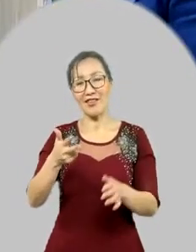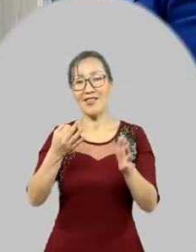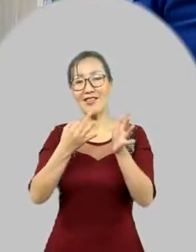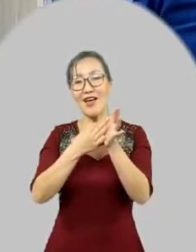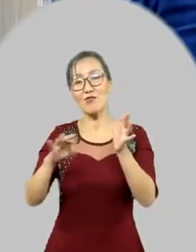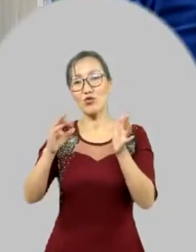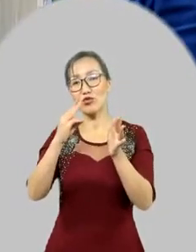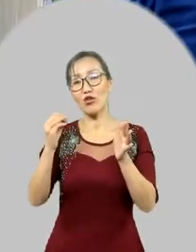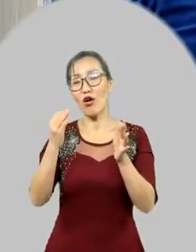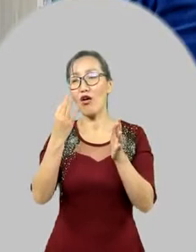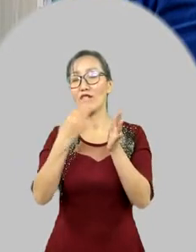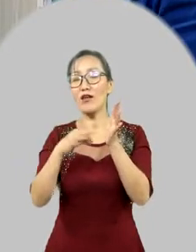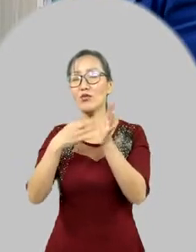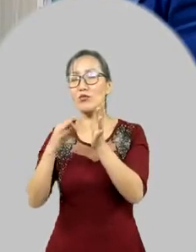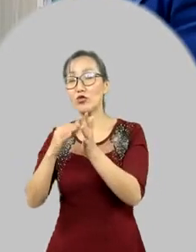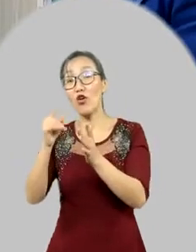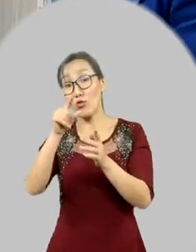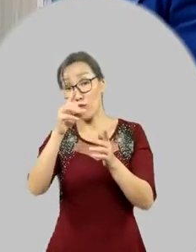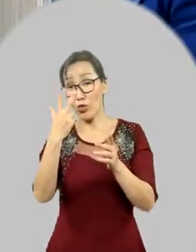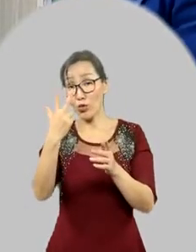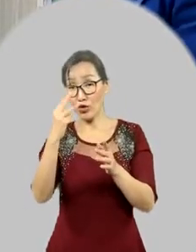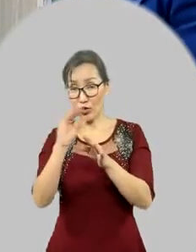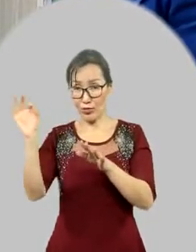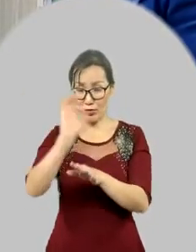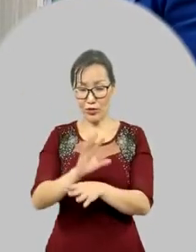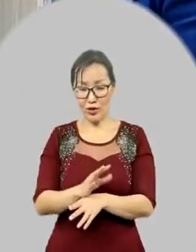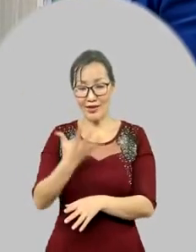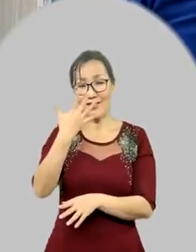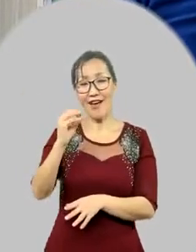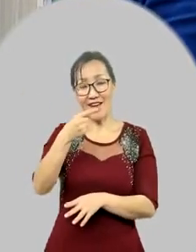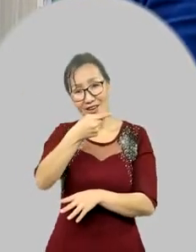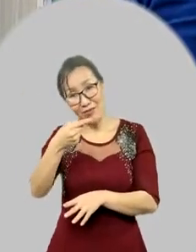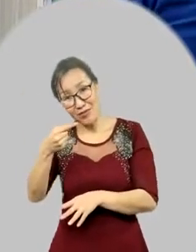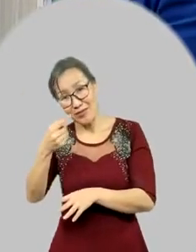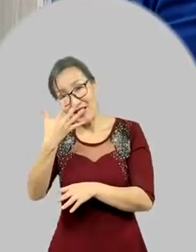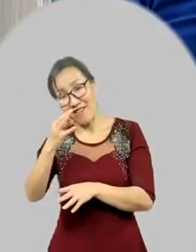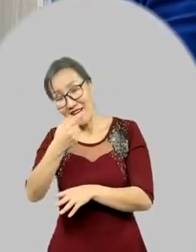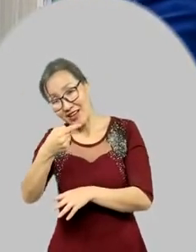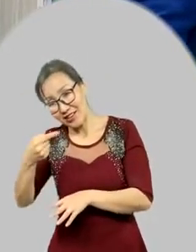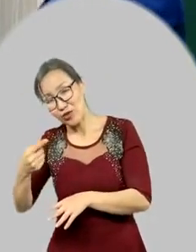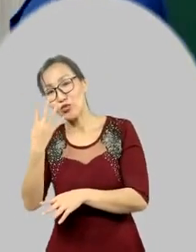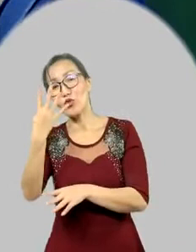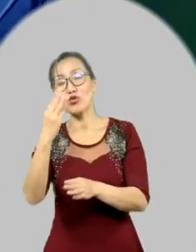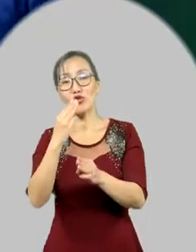3800-аас бүтэх тоог бичээд түүнээс эхлэн 50-аар багасгасан дөрвөн тоог бичээ.